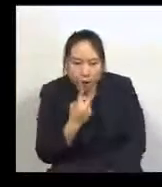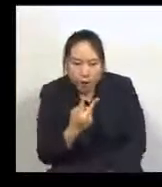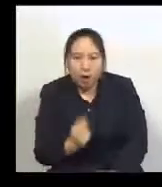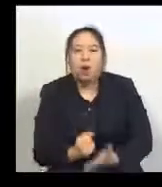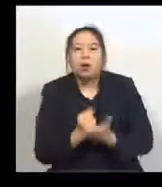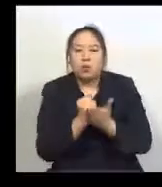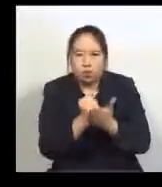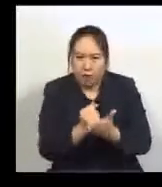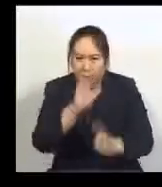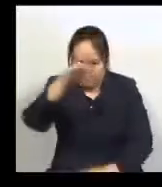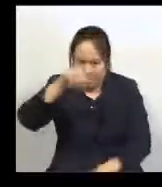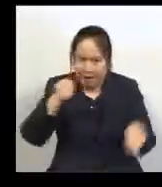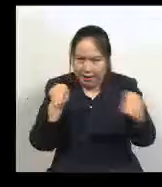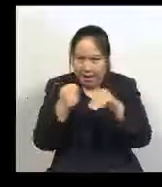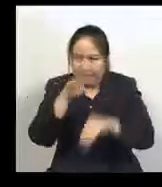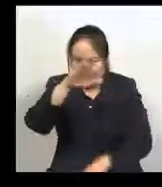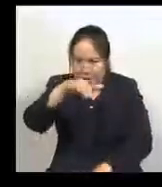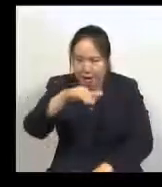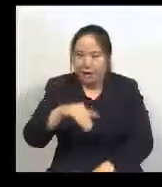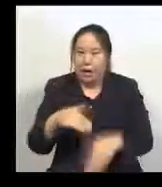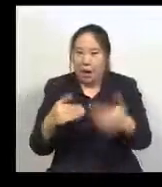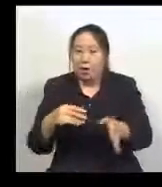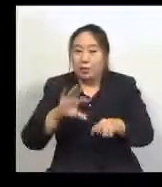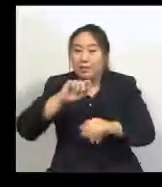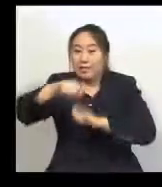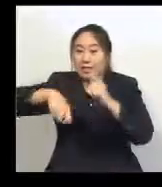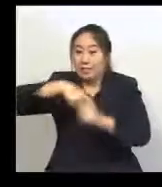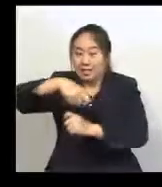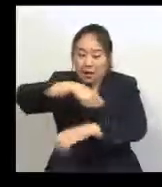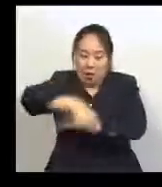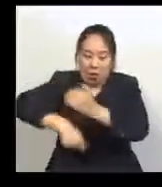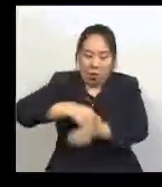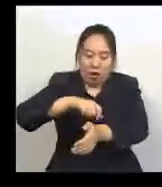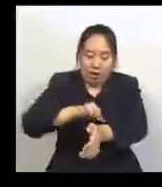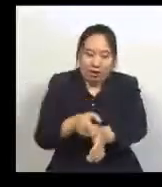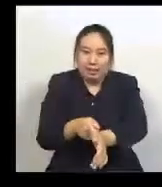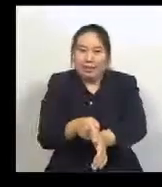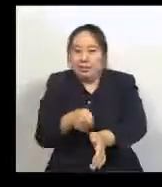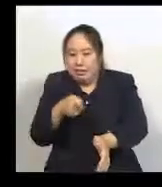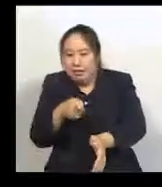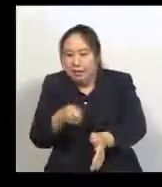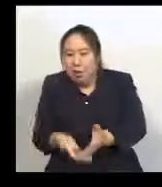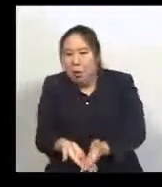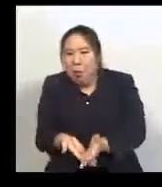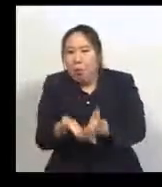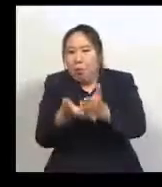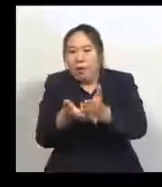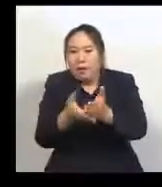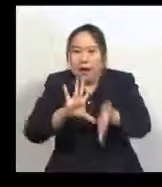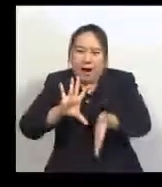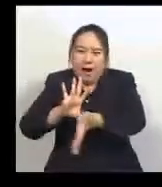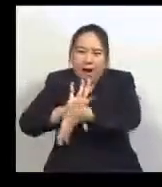ก็ลุ้นให้น้องเนี่ยว่ายเข้ามาใกล้ๆแท่นกว่าจะจับเชือกได้กว่าจะดึงตัวน้องให้พ้นน้ำขึ้นมาได้น้องโด